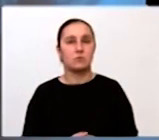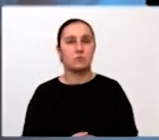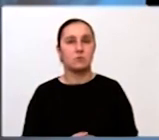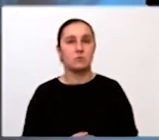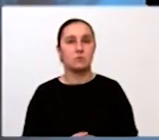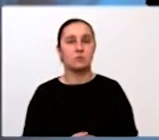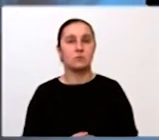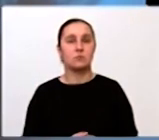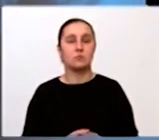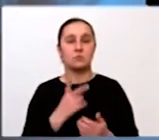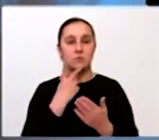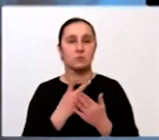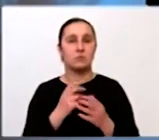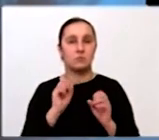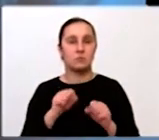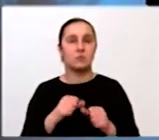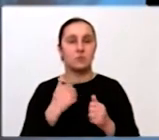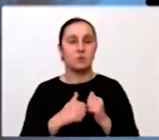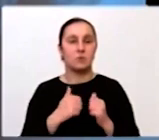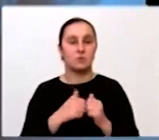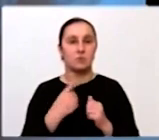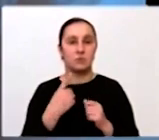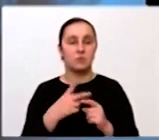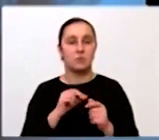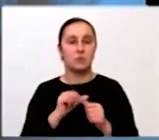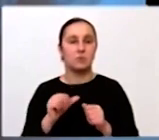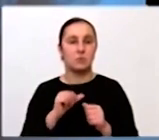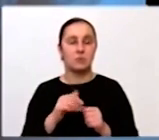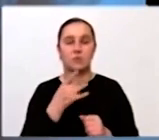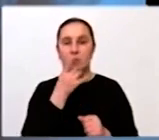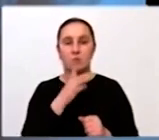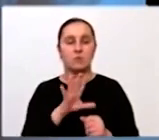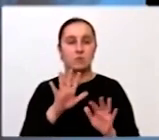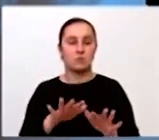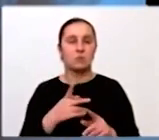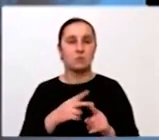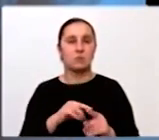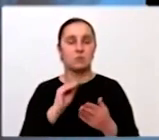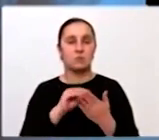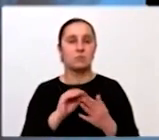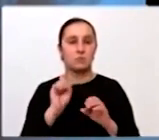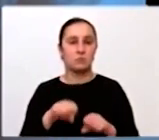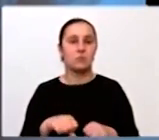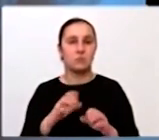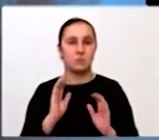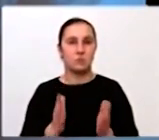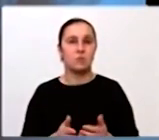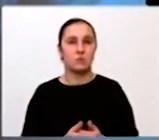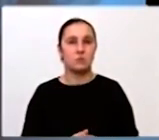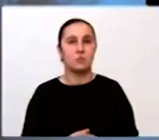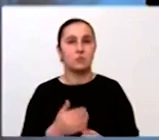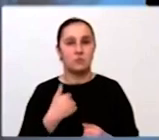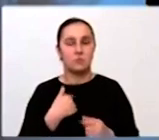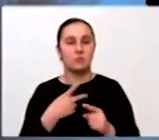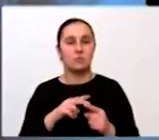Demak, mana ko'rishingiz mumkin. Har biri alohida-alohida xohlagan joyimizga olib o'rnatishimiz ham mumkin ekan.